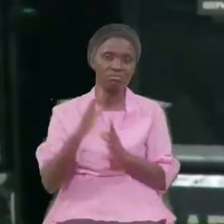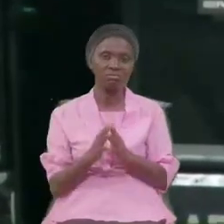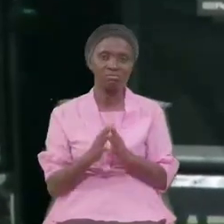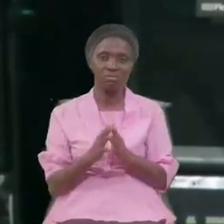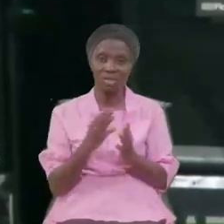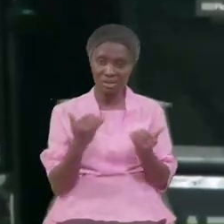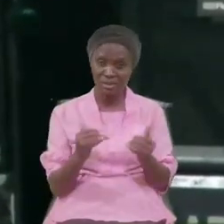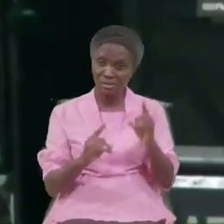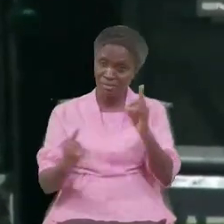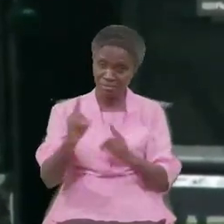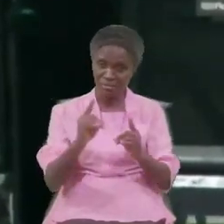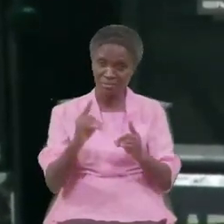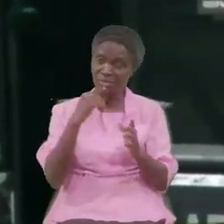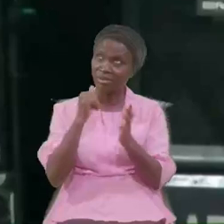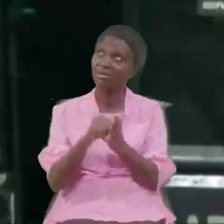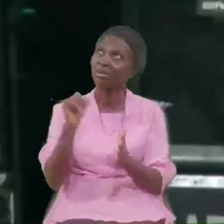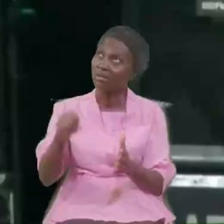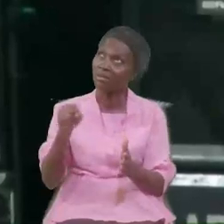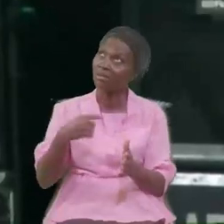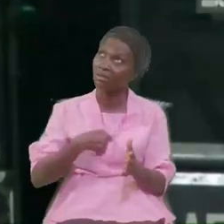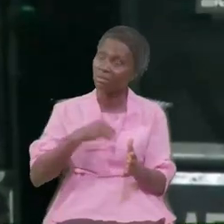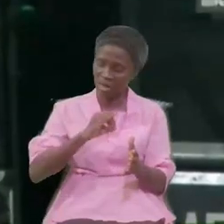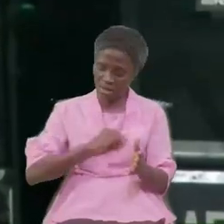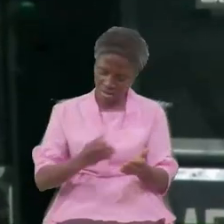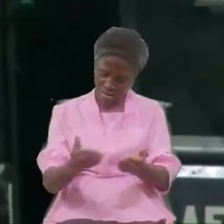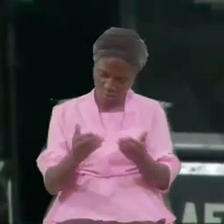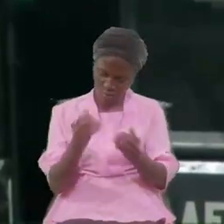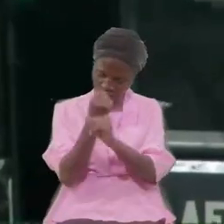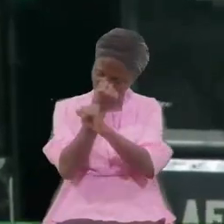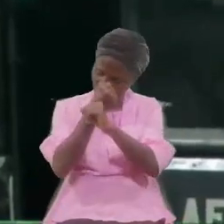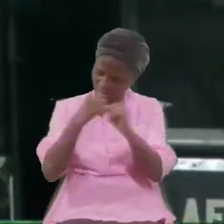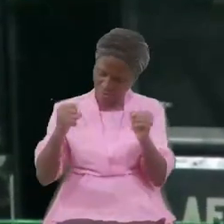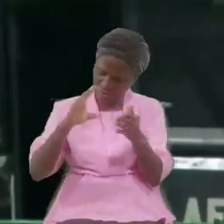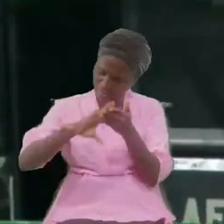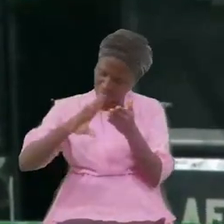Oui, je veux le salut du Seigneur.